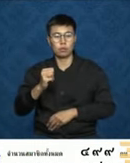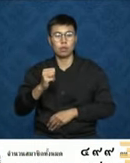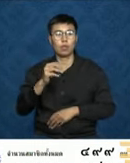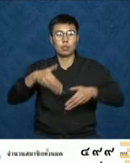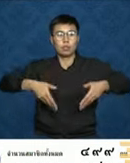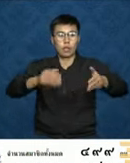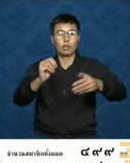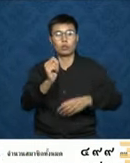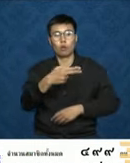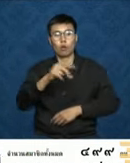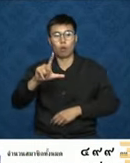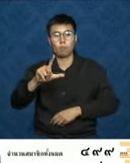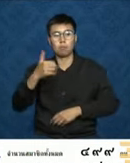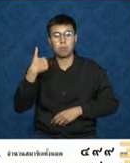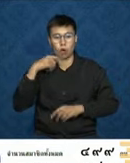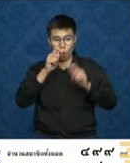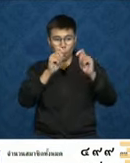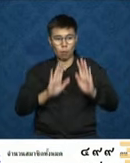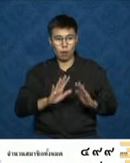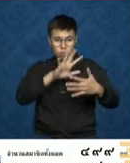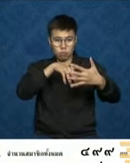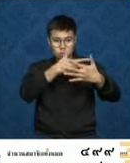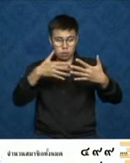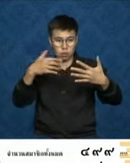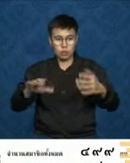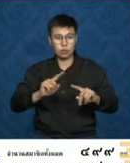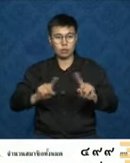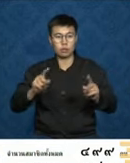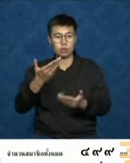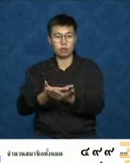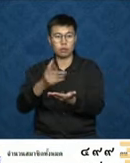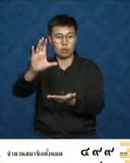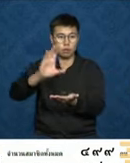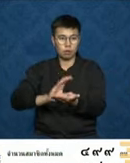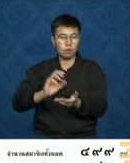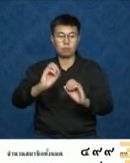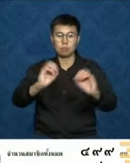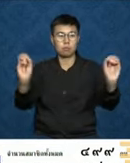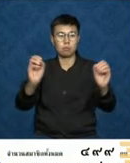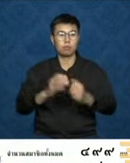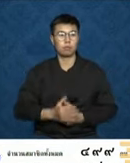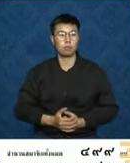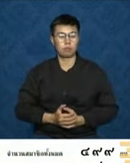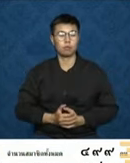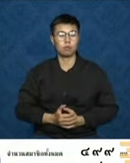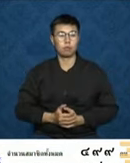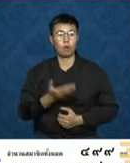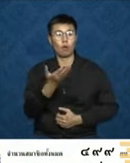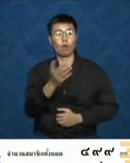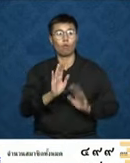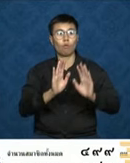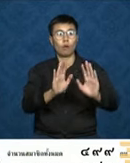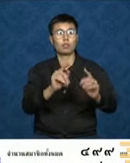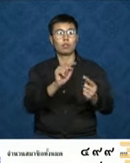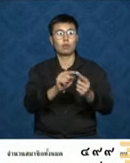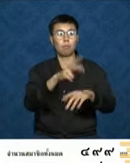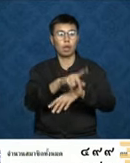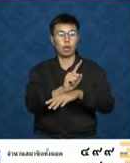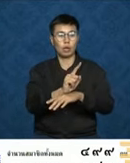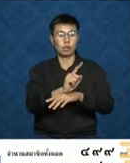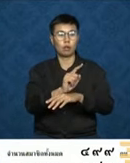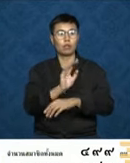ออกแบบไว้หลายปีแล้วครับแต่ยังไม่มีการจัดสรรงบประมาณลงมาครับจึงขอฝากท่านประธานผ่านไป